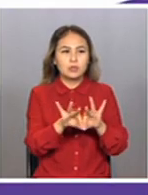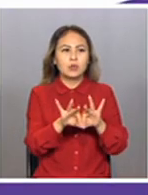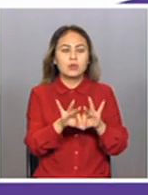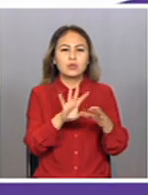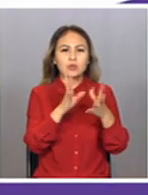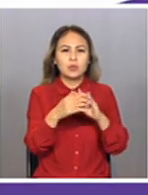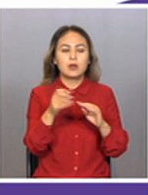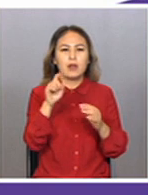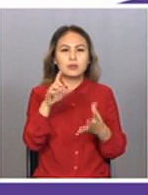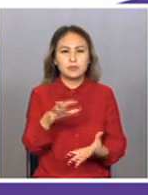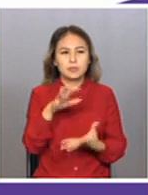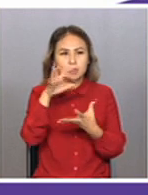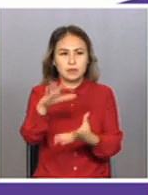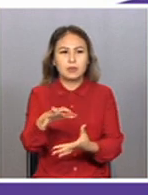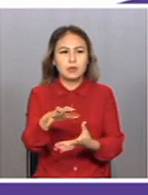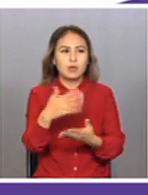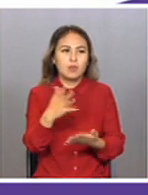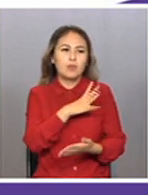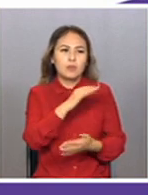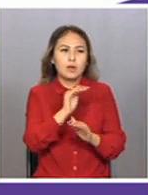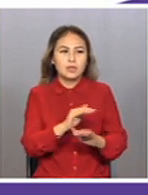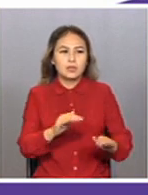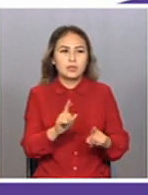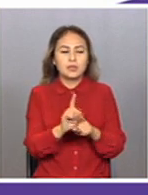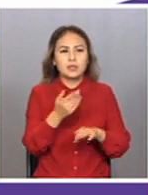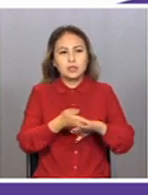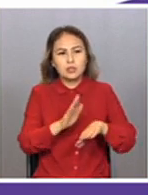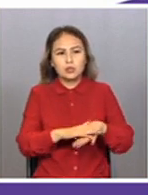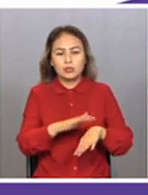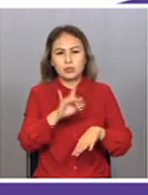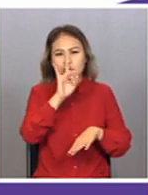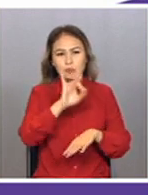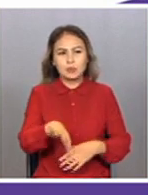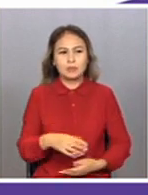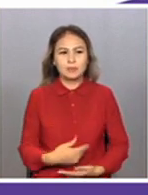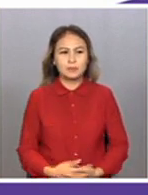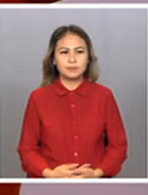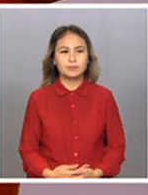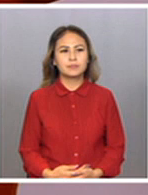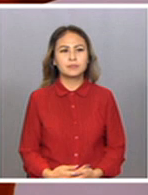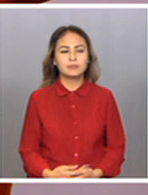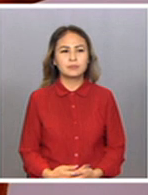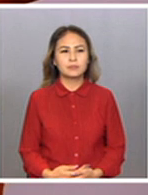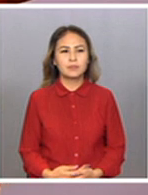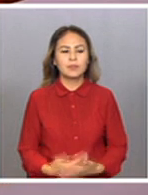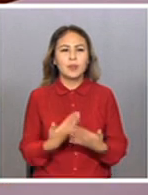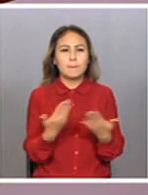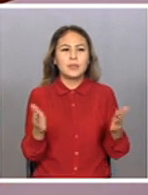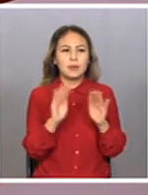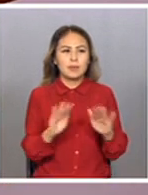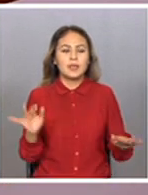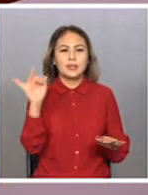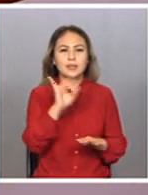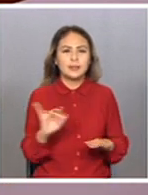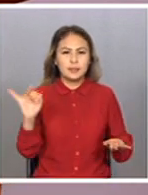алтынды соларға берейік. Тым болмаса, балаларымыз қиыншылық көрмесін дейді. Міне балалар,